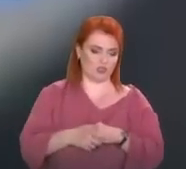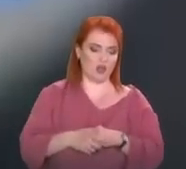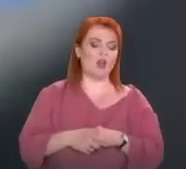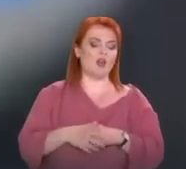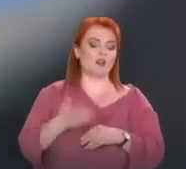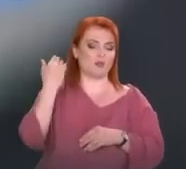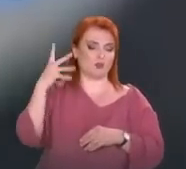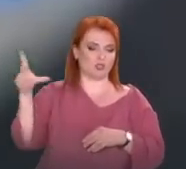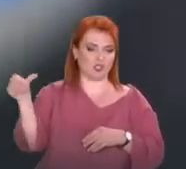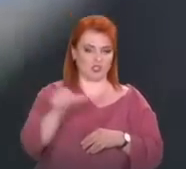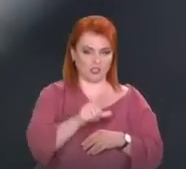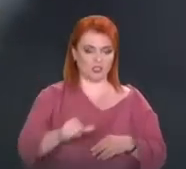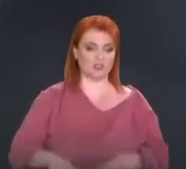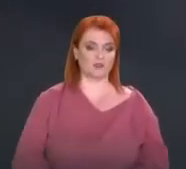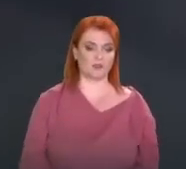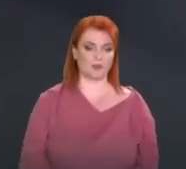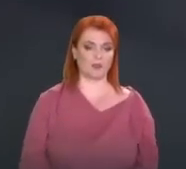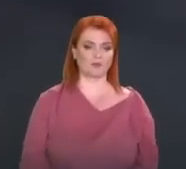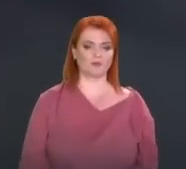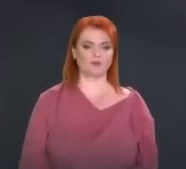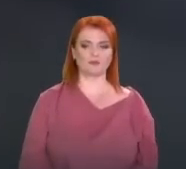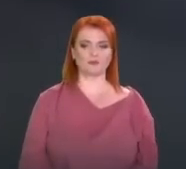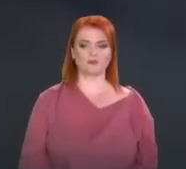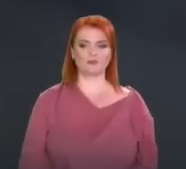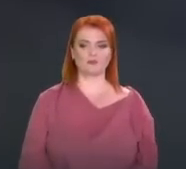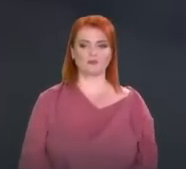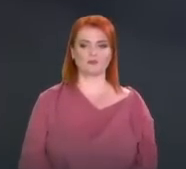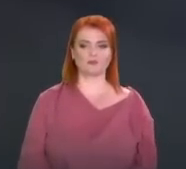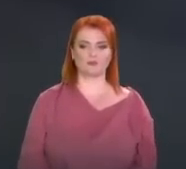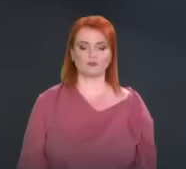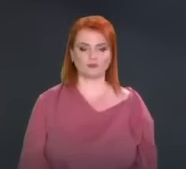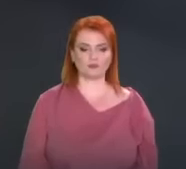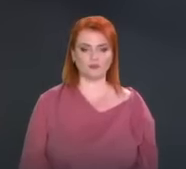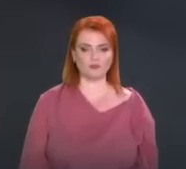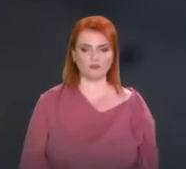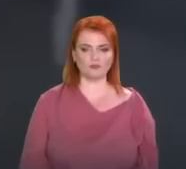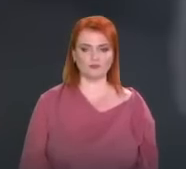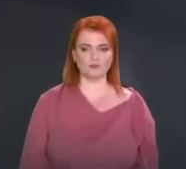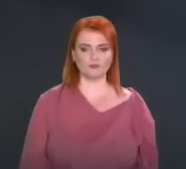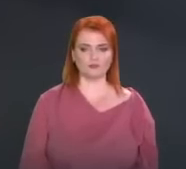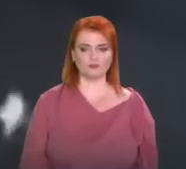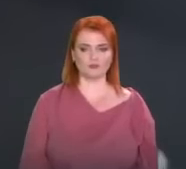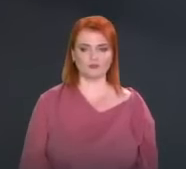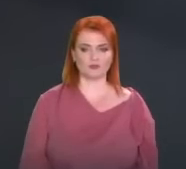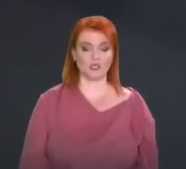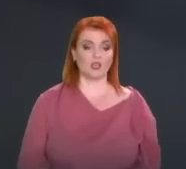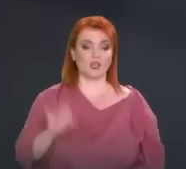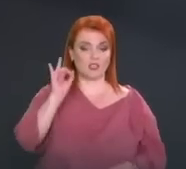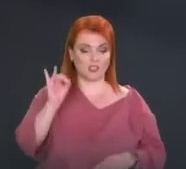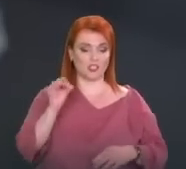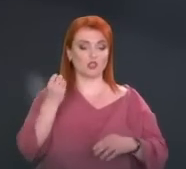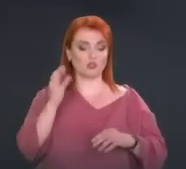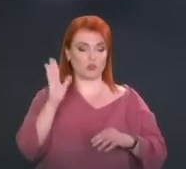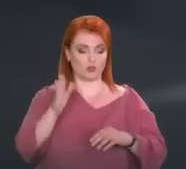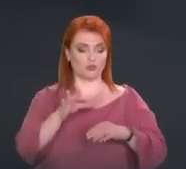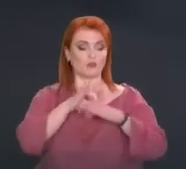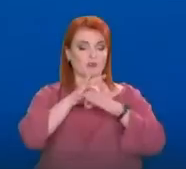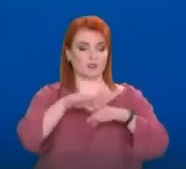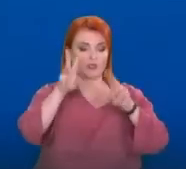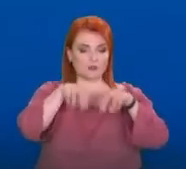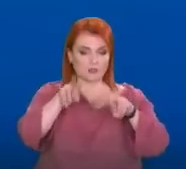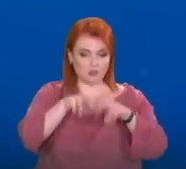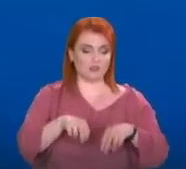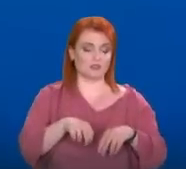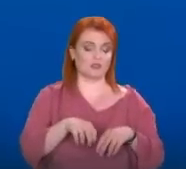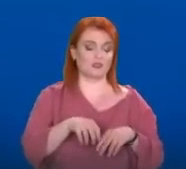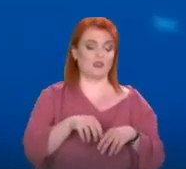îmbunătăți siguranța transportului. El nu se pronunță asupra unor eventuale răspunderi civile sau penale. A doua anchetă distinctă a fost deschisă de